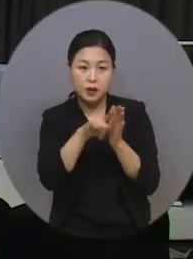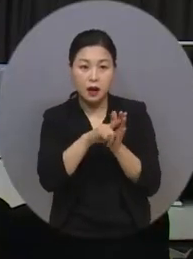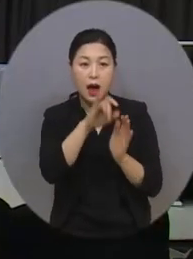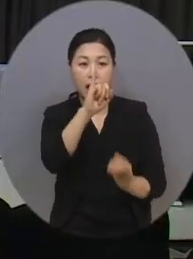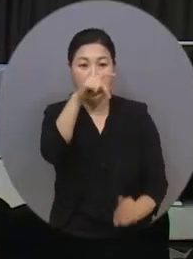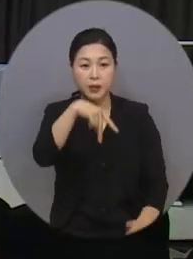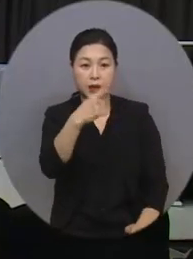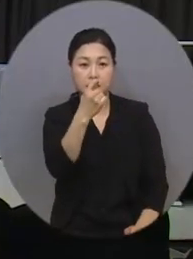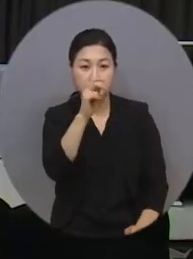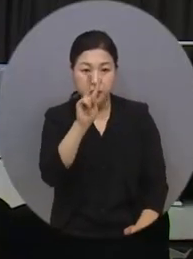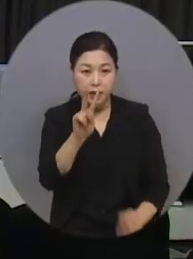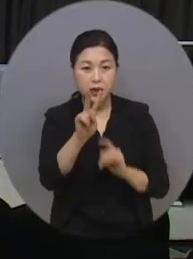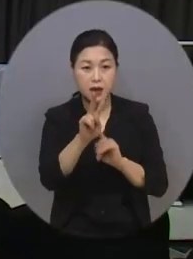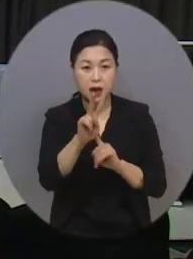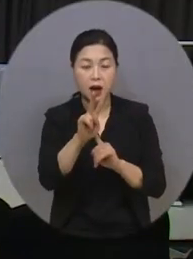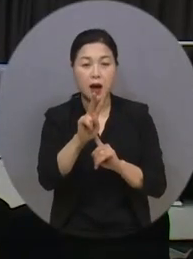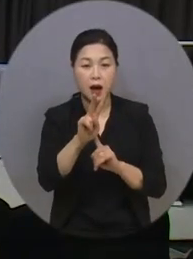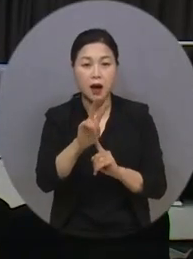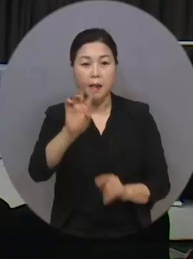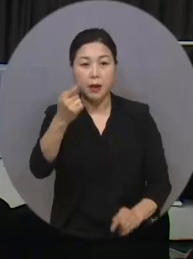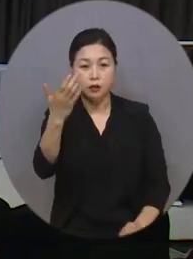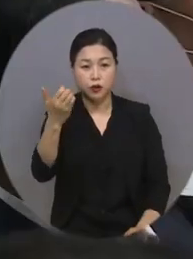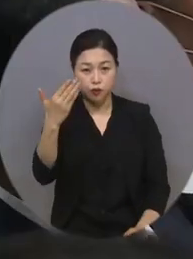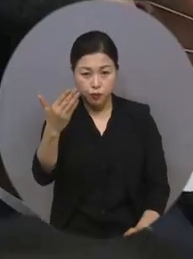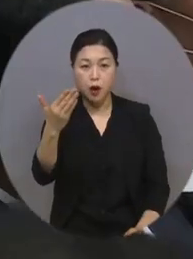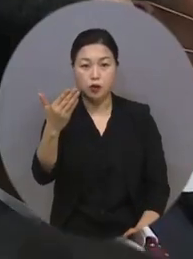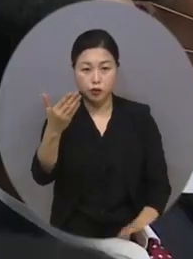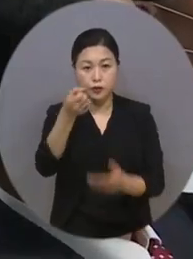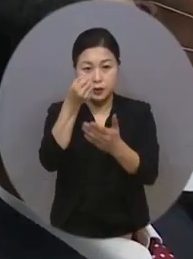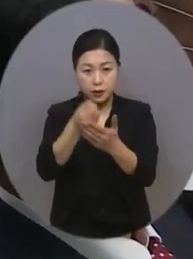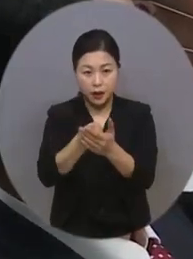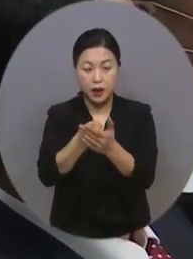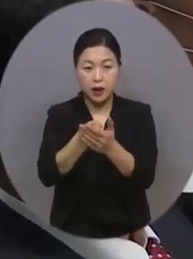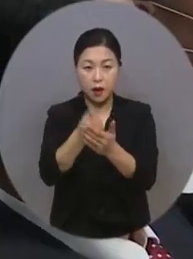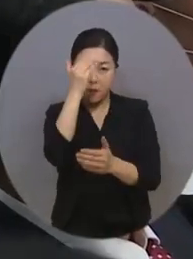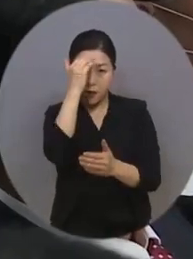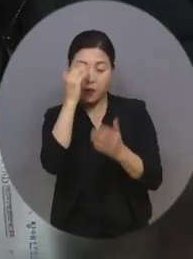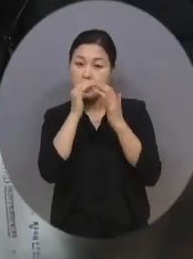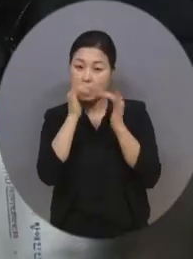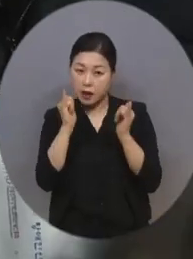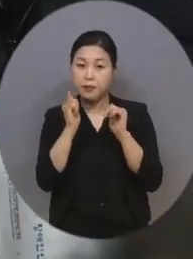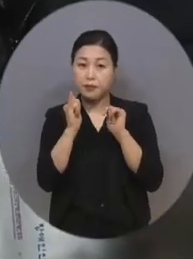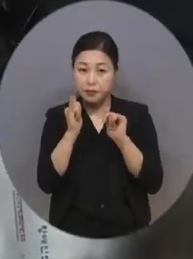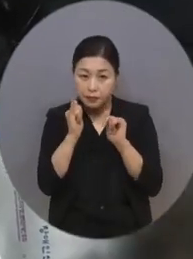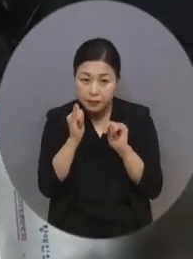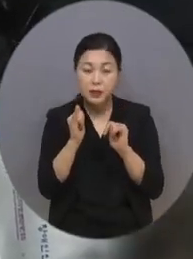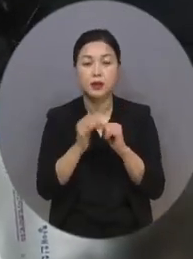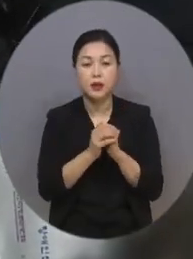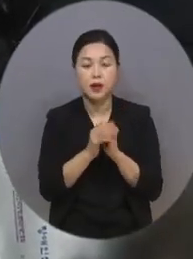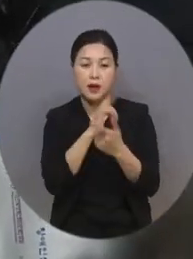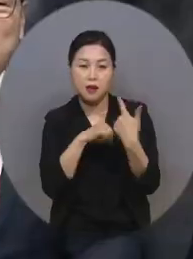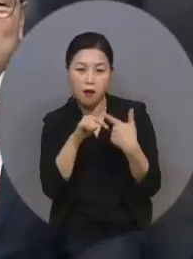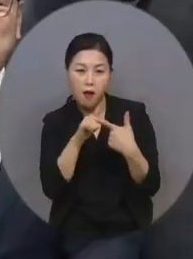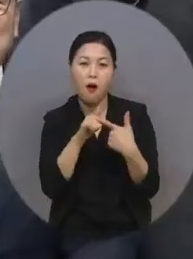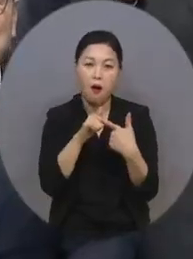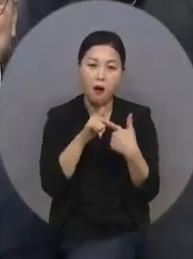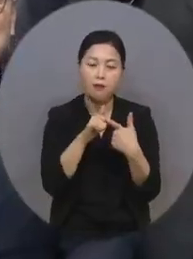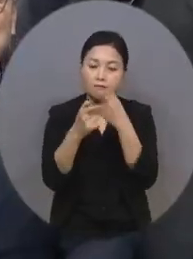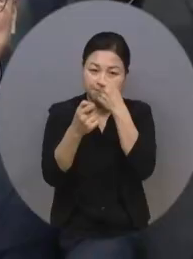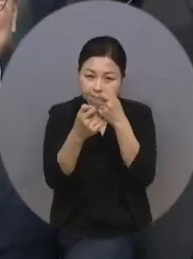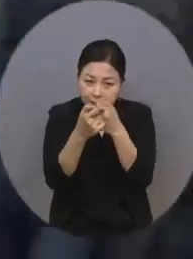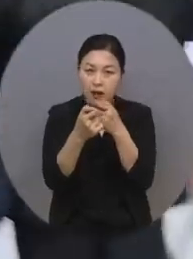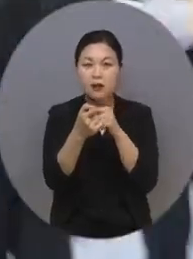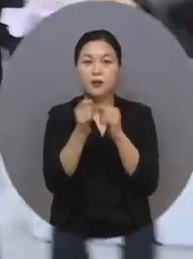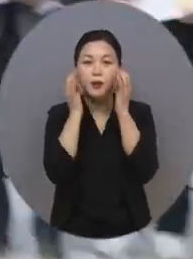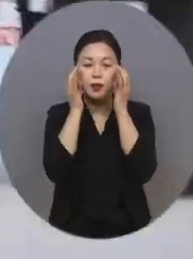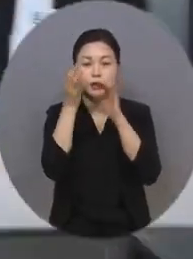3사가 199번으로 채널을 단일화해 시청자들에게 더 가깝게 다가가고 있습니다. 복지TV